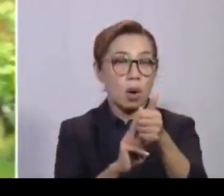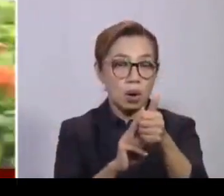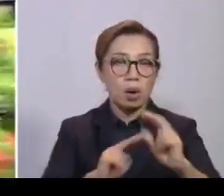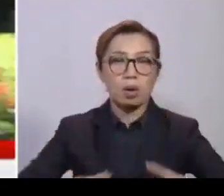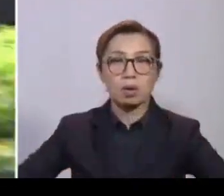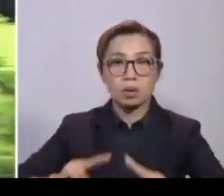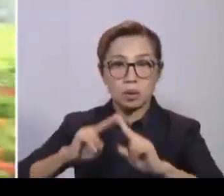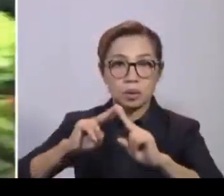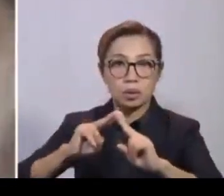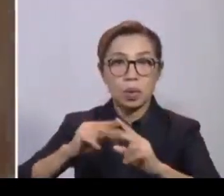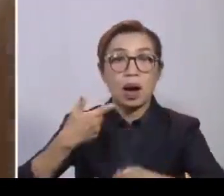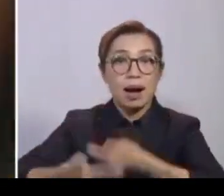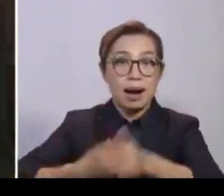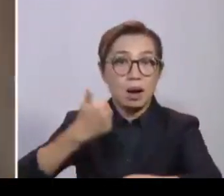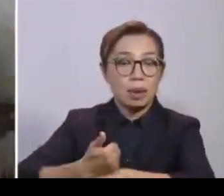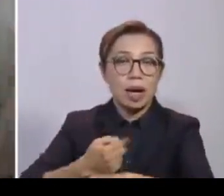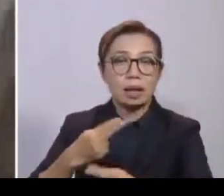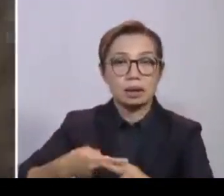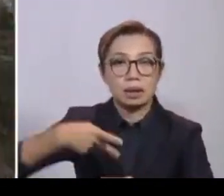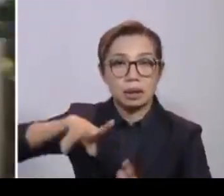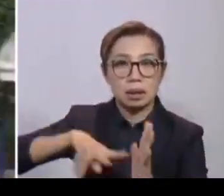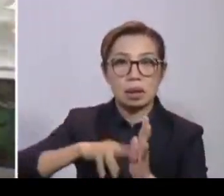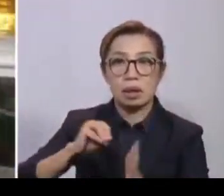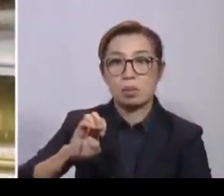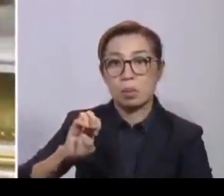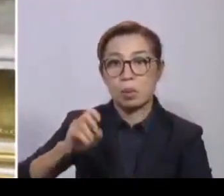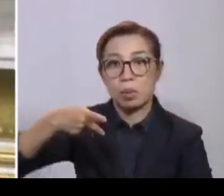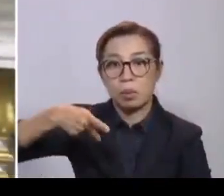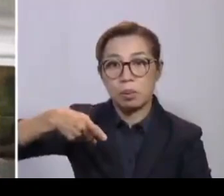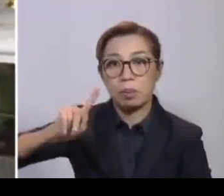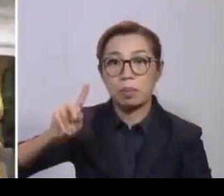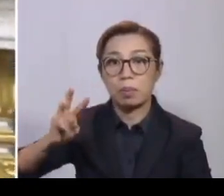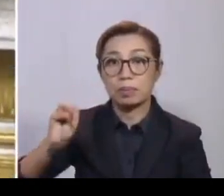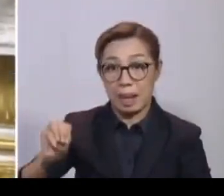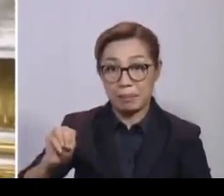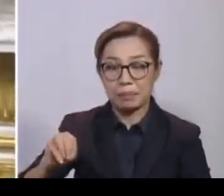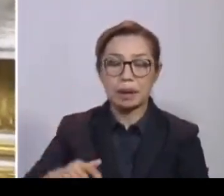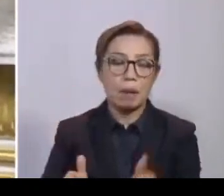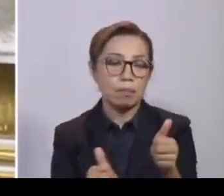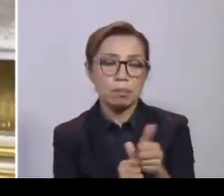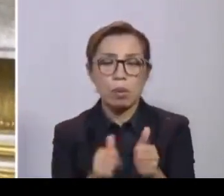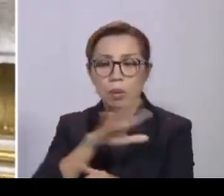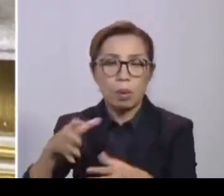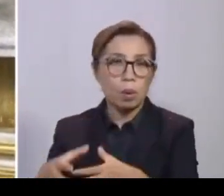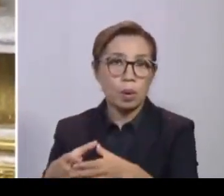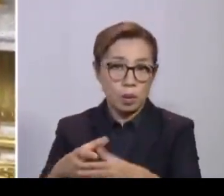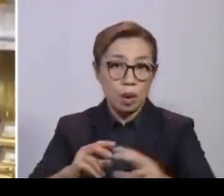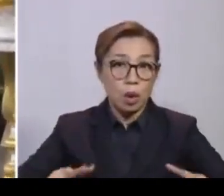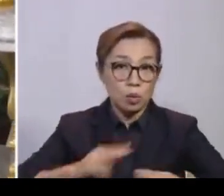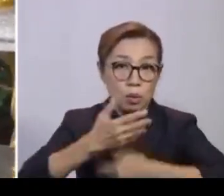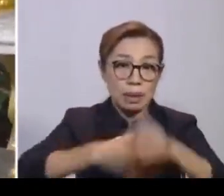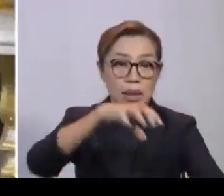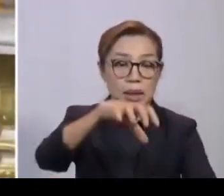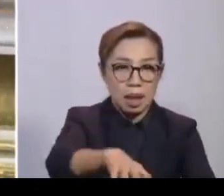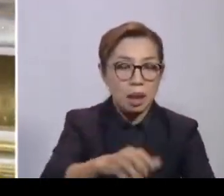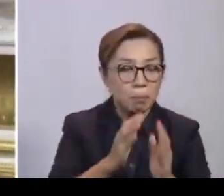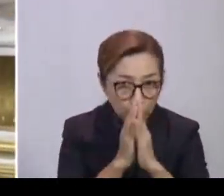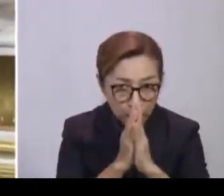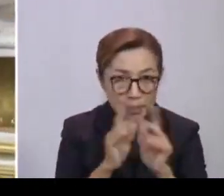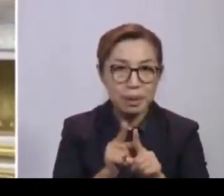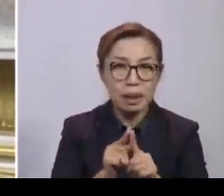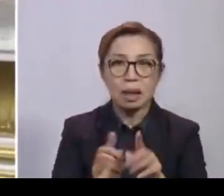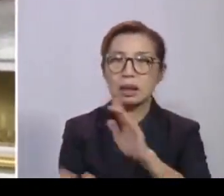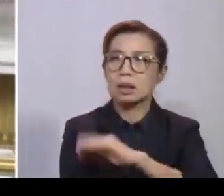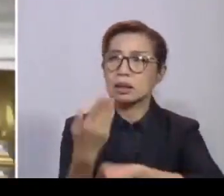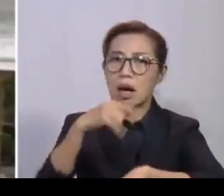รัฐมนตรีว่าการกระทรวงพาณิชย์วันนี้ก็นำทีมรัฐมนตรีช่วยพาณิชย์นะคะไปสักการะสิ่งศักดิ์สิทธิ์ประจำกระทรวงคือฤกษ์งามยามดี